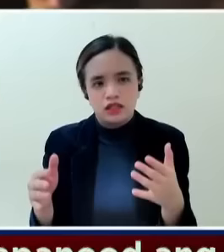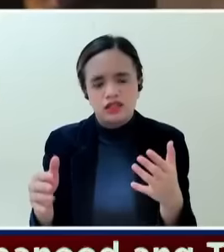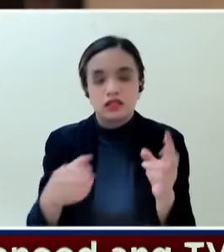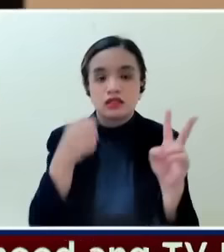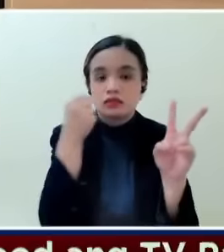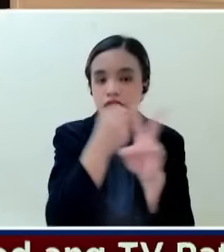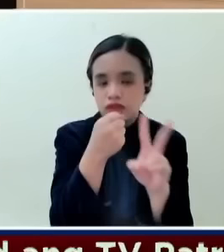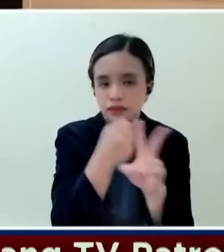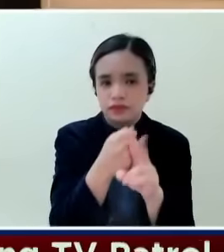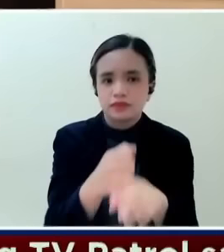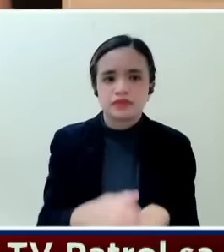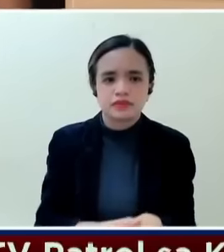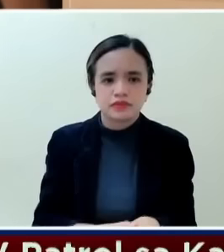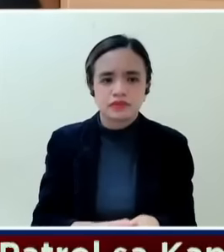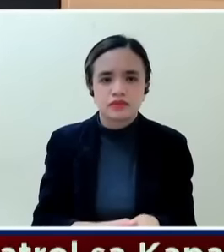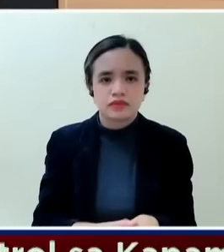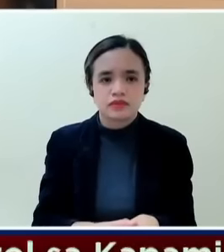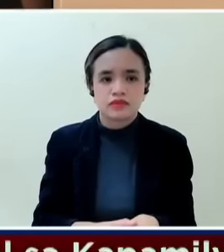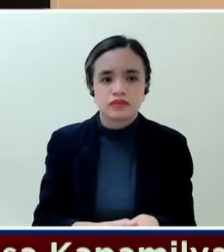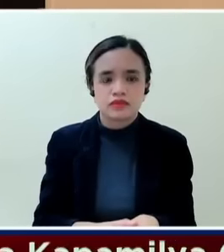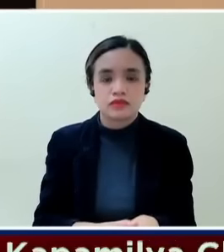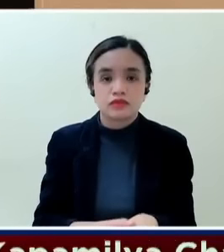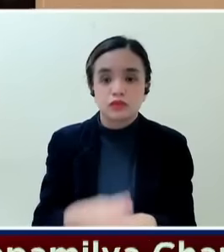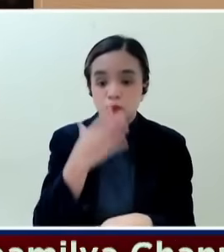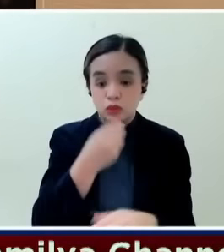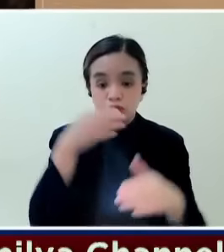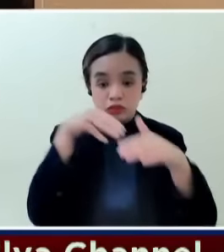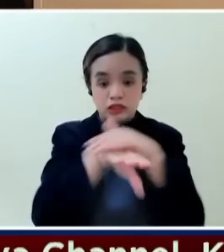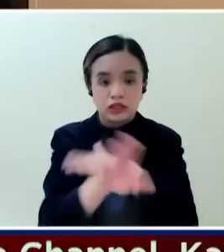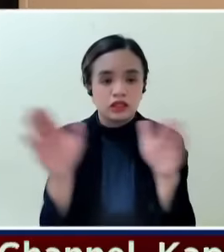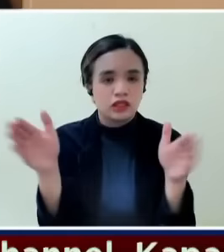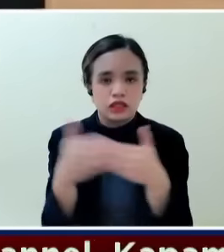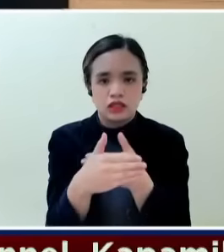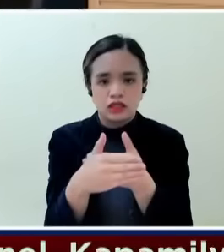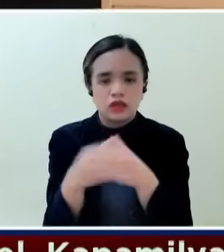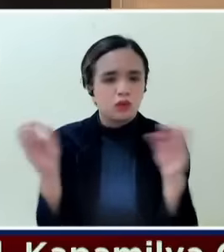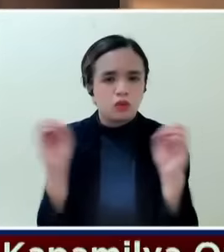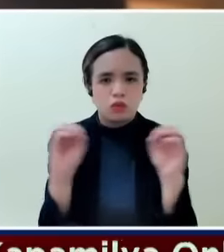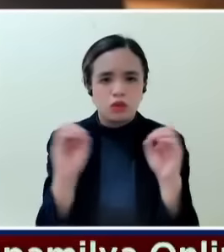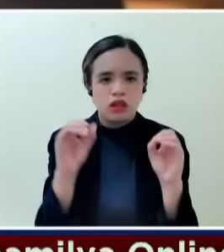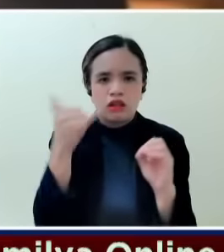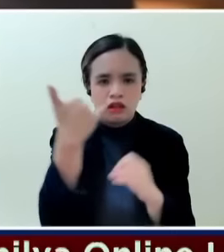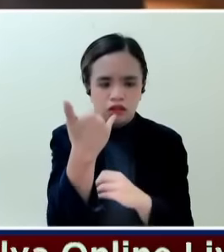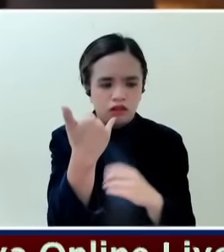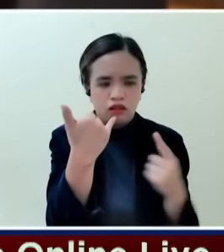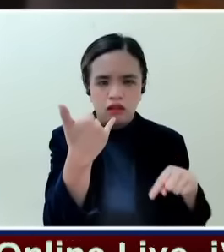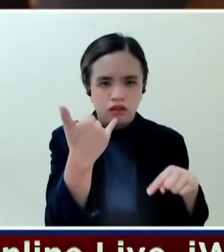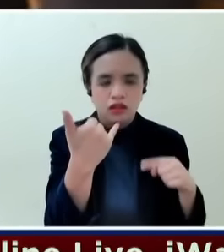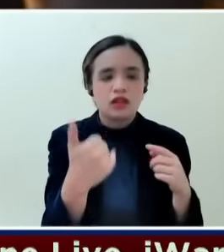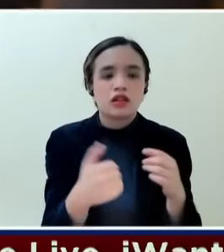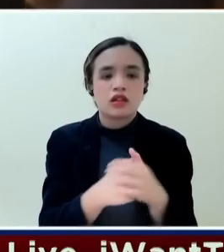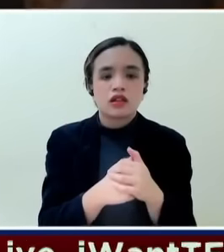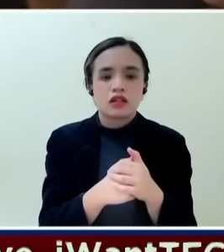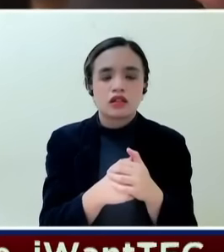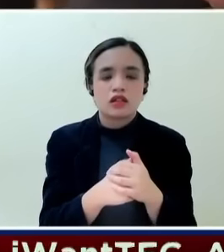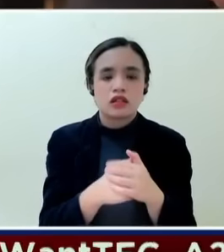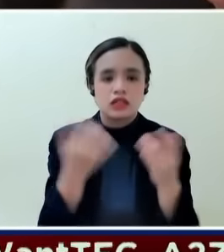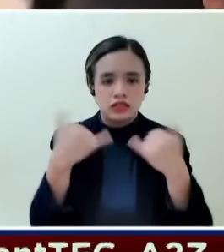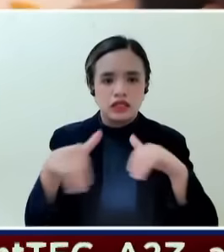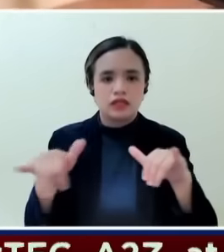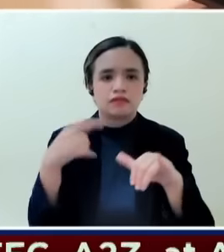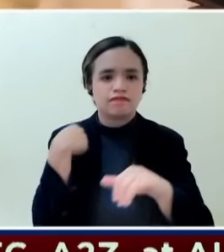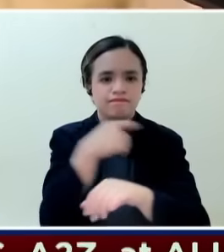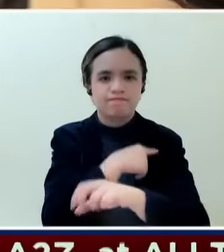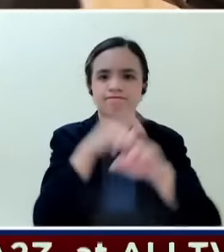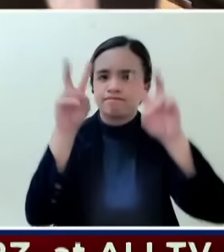biktima natin. As to dun sa pumasok sa kwarto, wala tayong CCTV footage nun. We are still investigating on